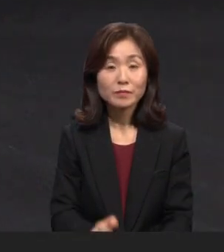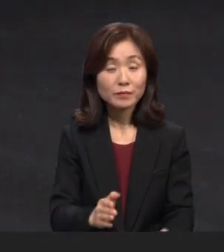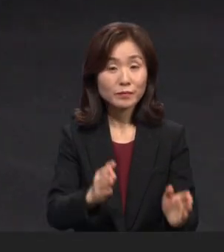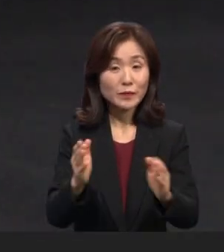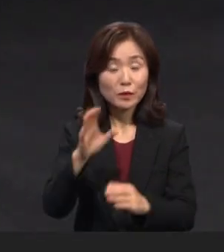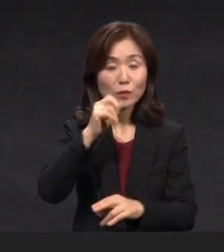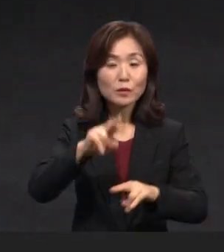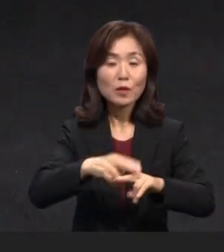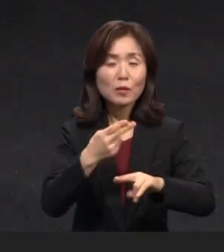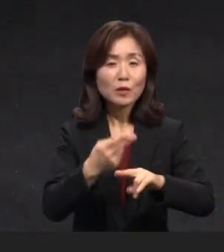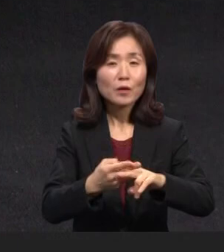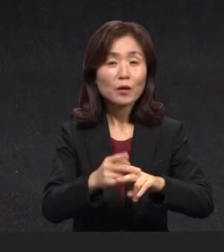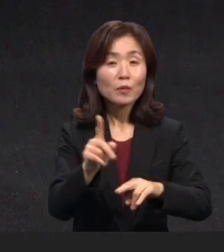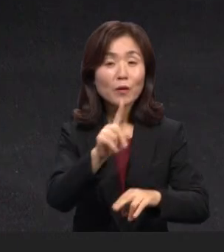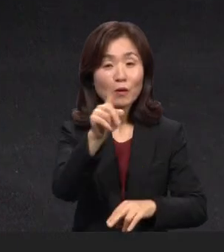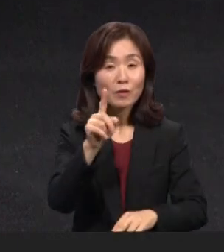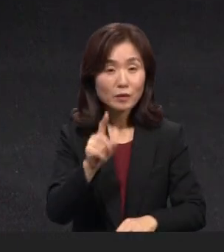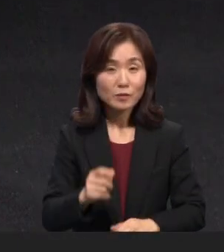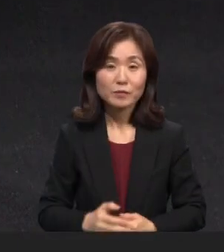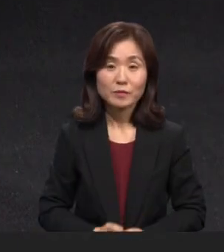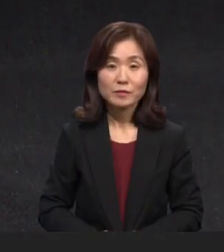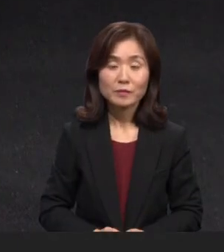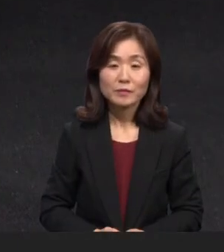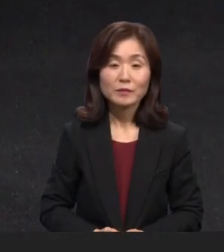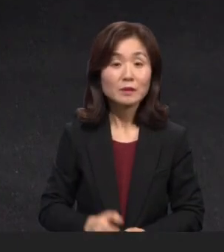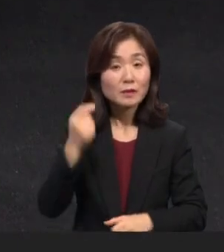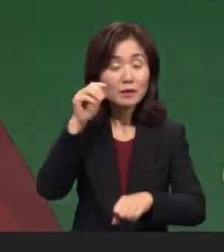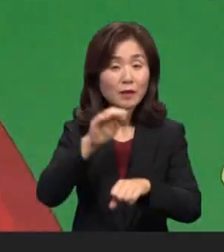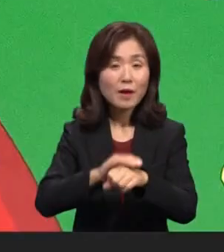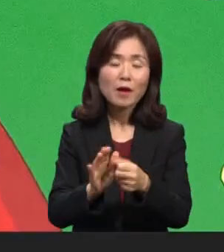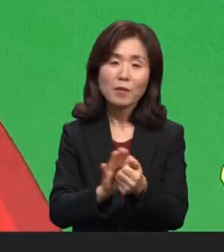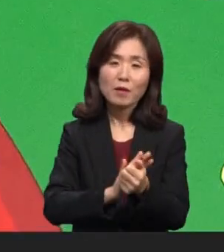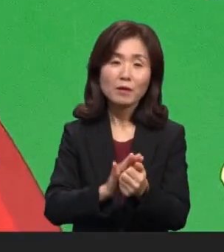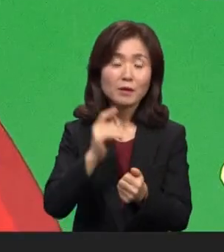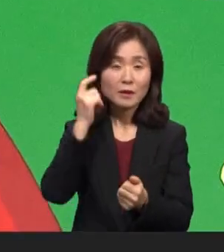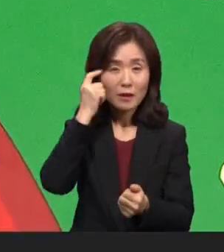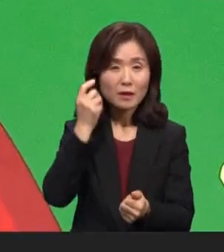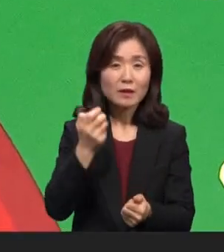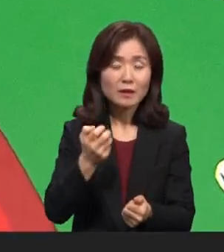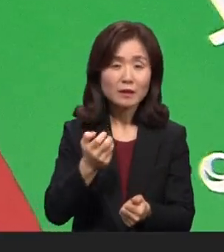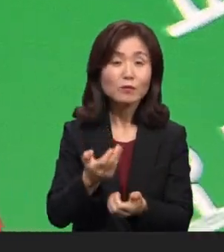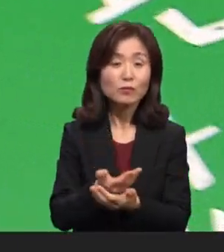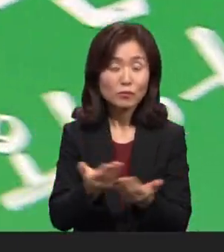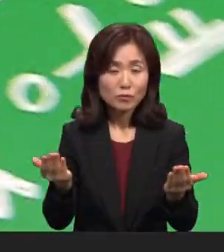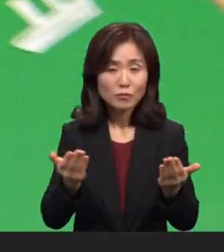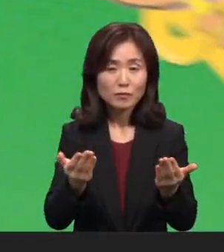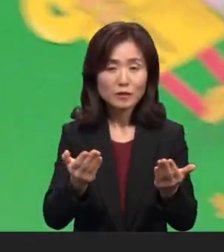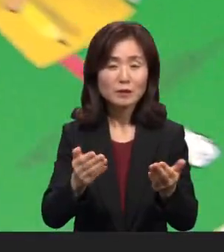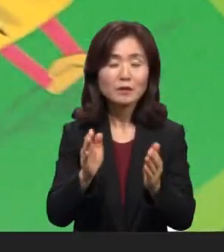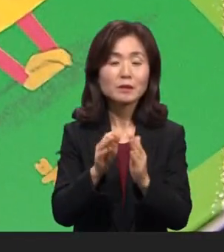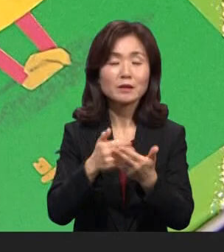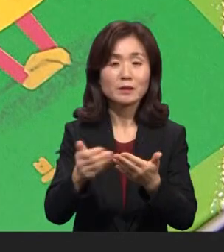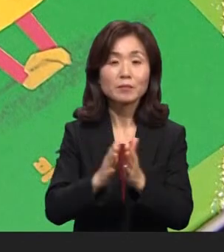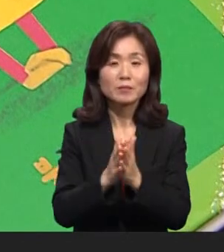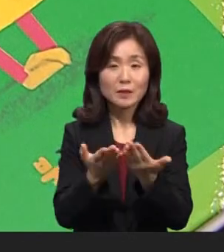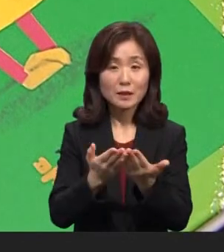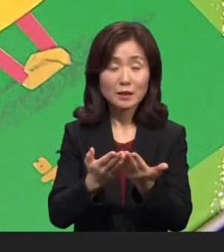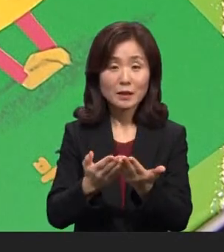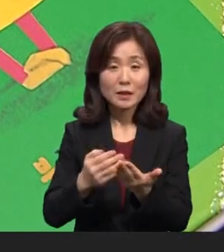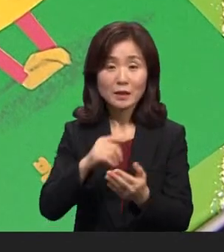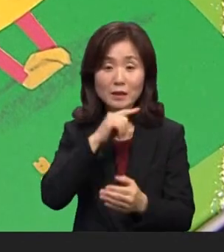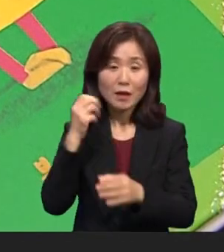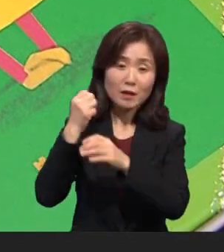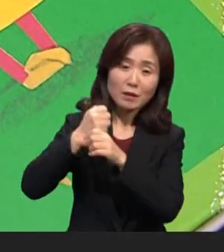좋은 선물이란 무엇일까? 지혜와 배려를 생각하는 그림책 산타에게 편지가 왔어요입니다.